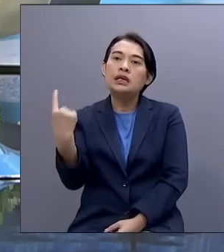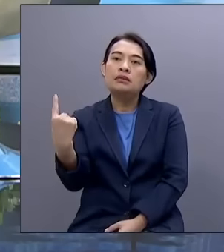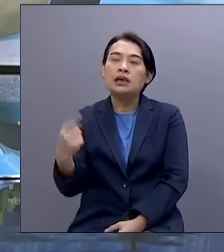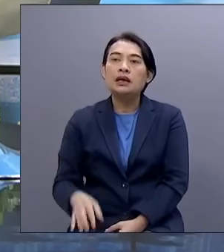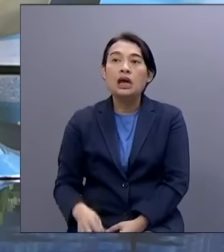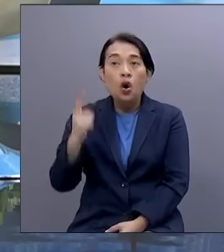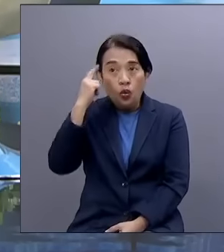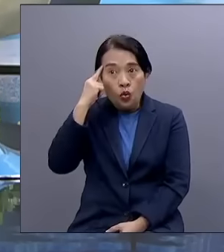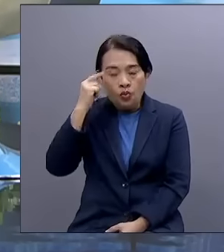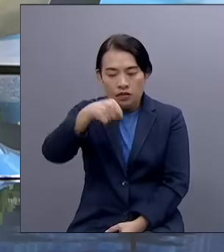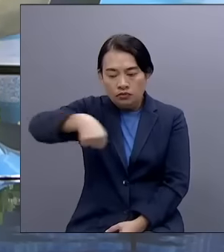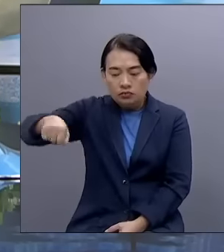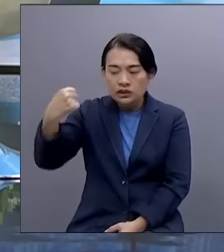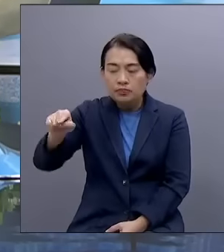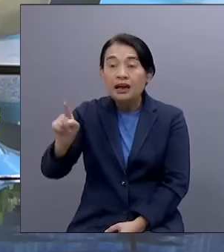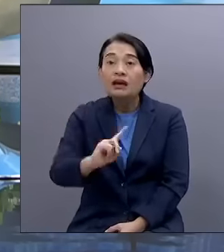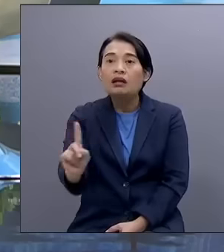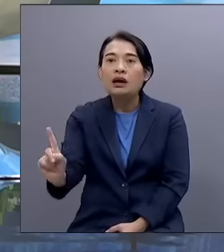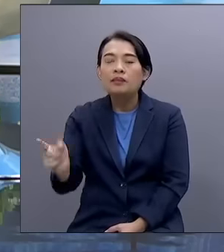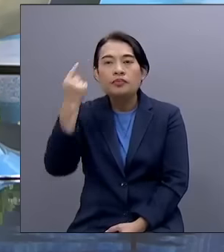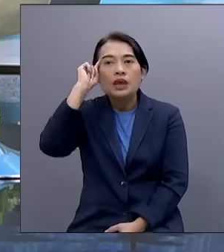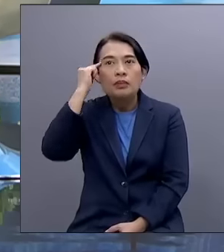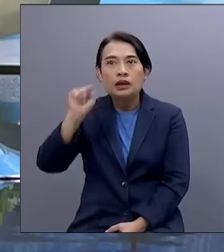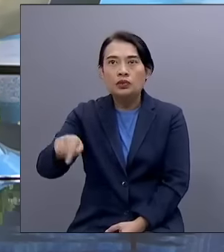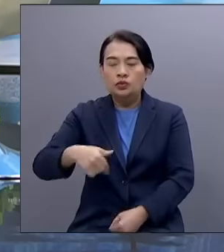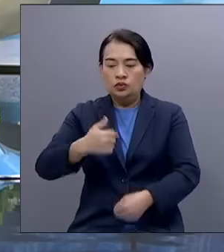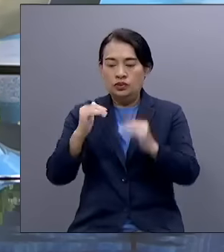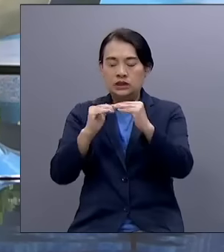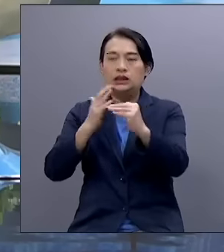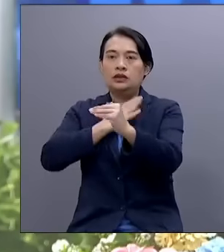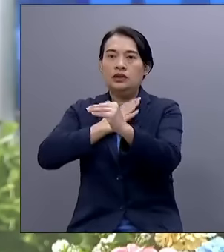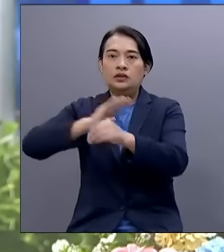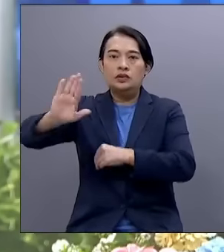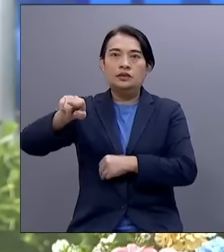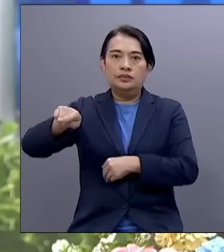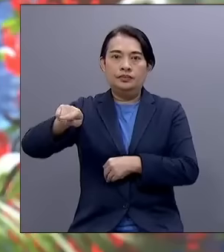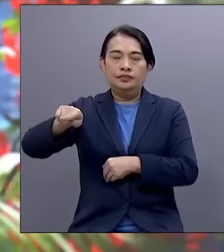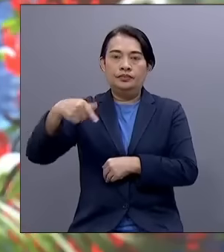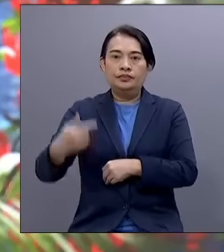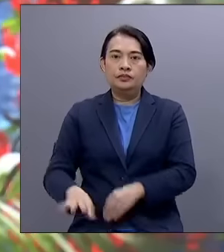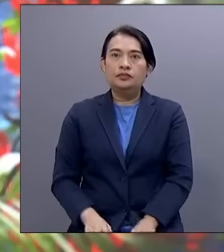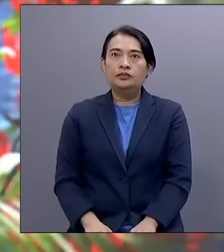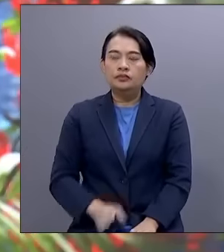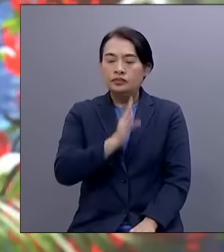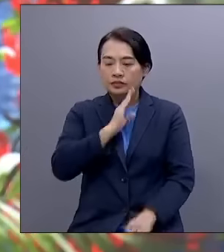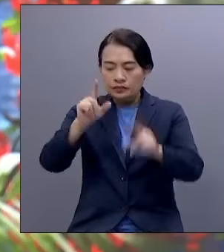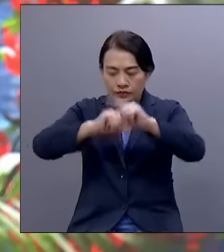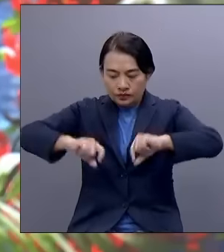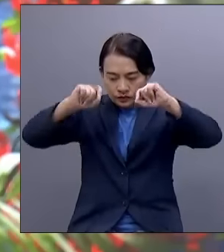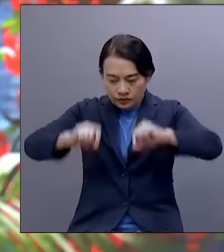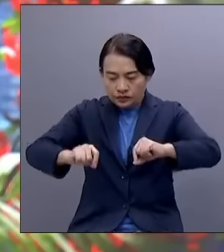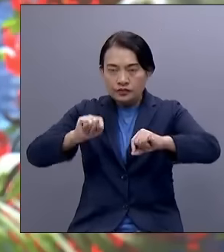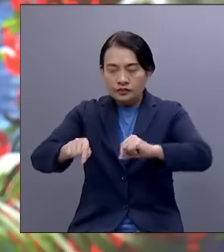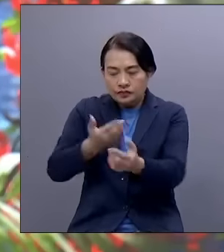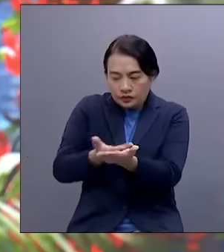10ใบเนี้ยใบไหนไม่รู้ถ้าไม่รู้กรรมสิทธิ์ก็ยังอยู่ที่ผมออ่าแค่นี้เองแต่สัญญาเกิดนะเราต้องแยกก่อนในเรื่องกฎหมาย